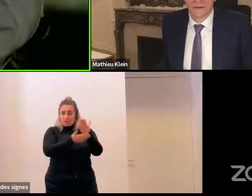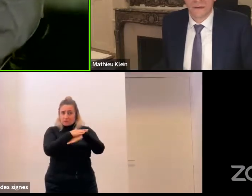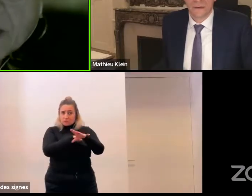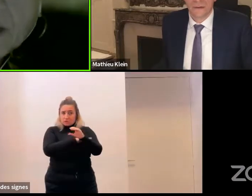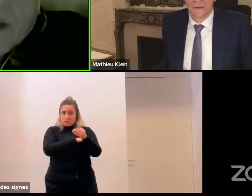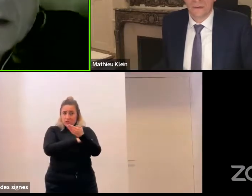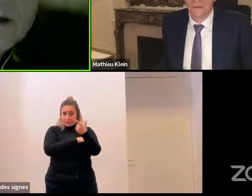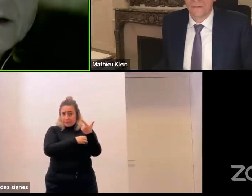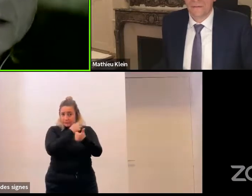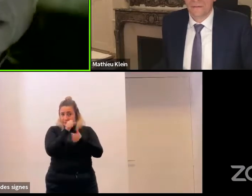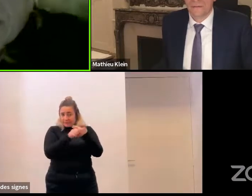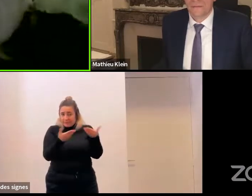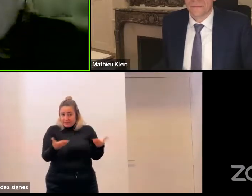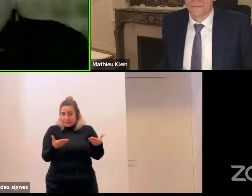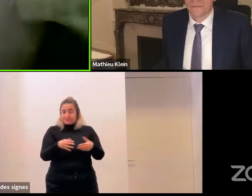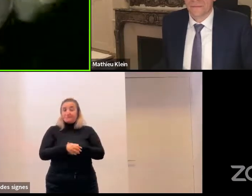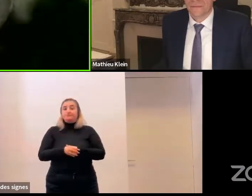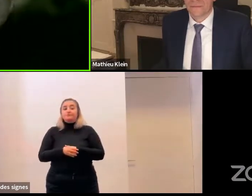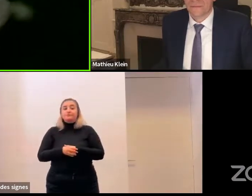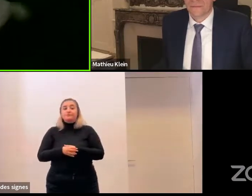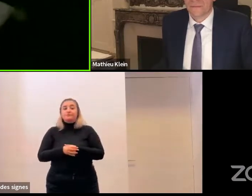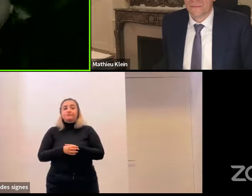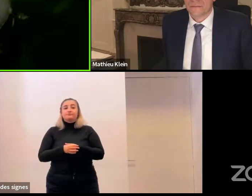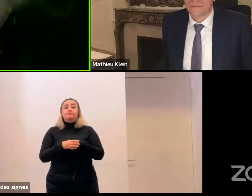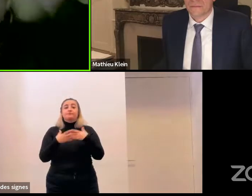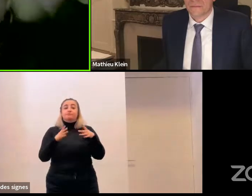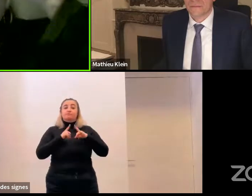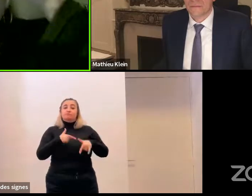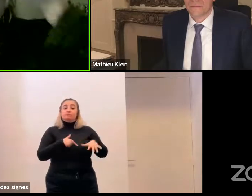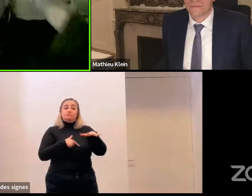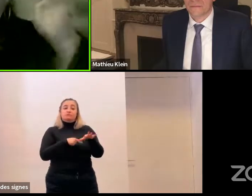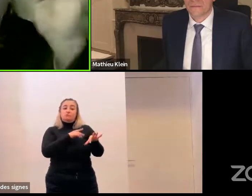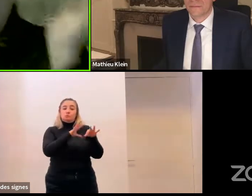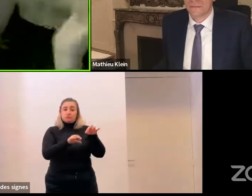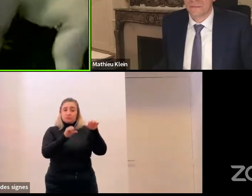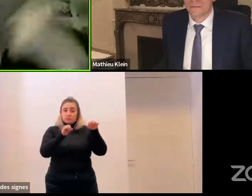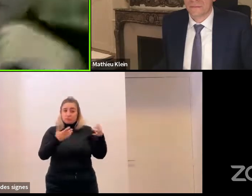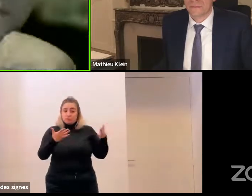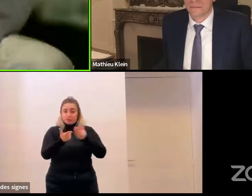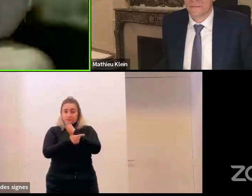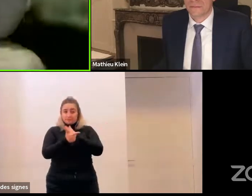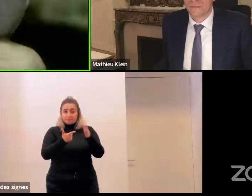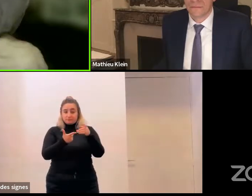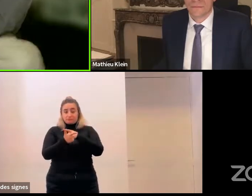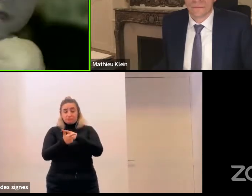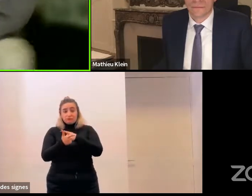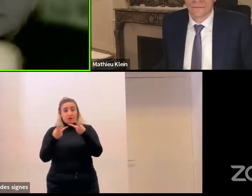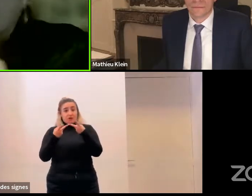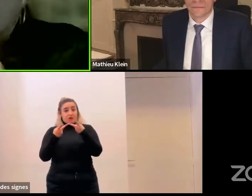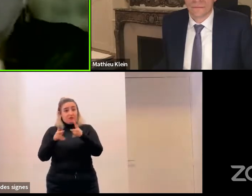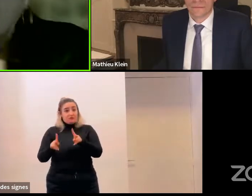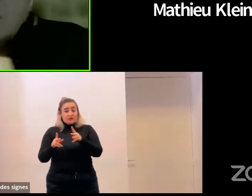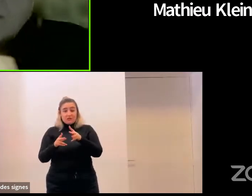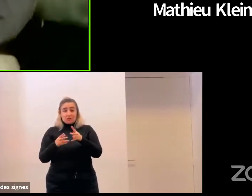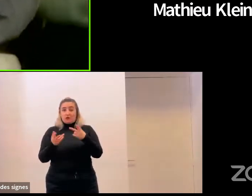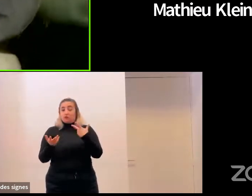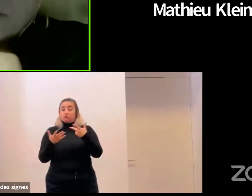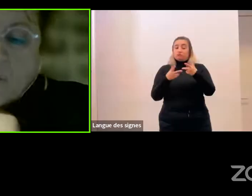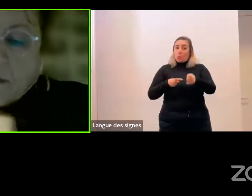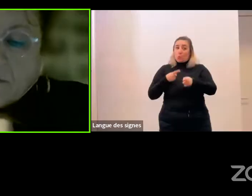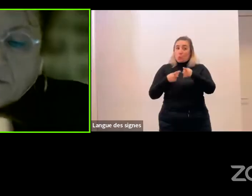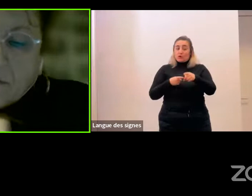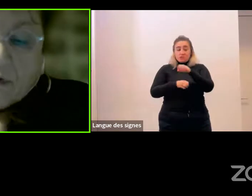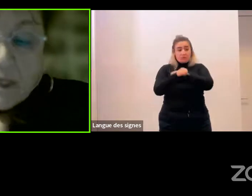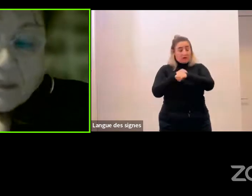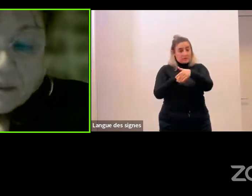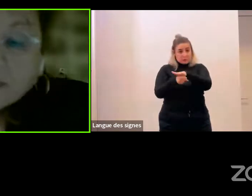année. Elles peuvent soit opter pour un séjour clé en main proposé par la ville en lien avec un organisateur,